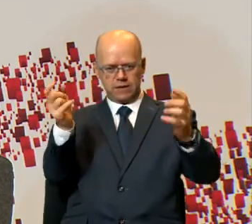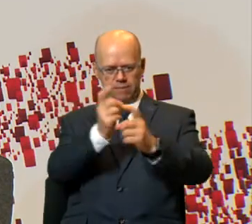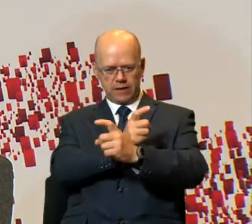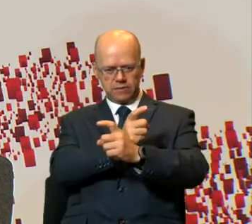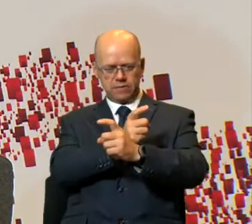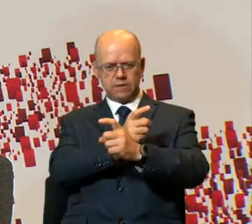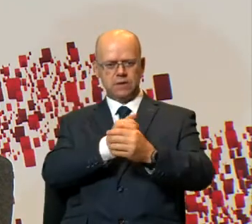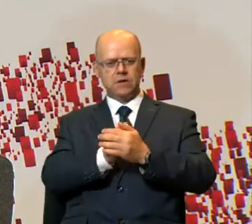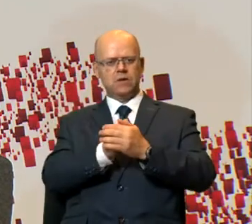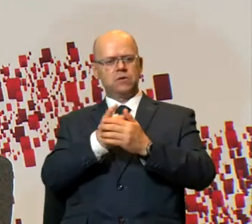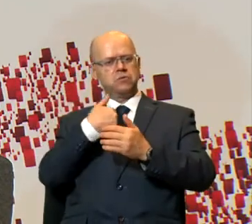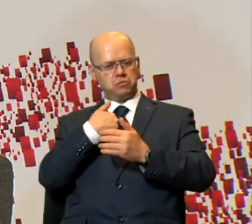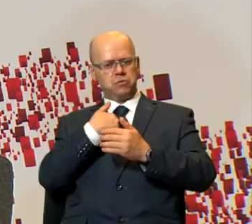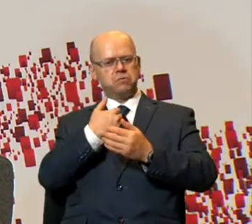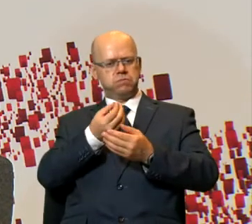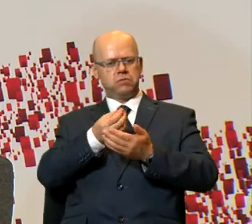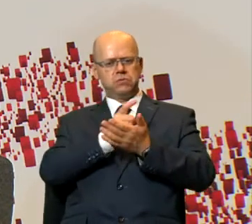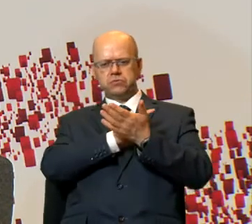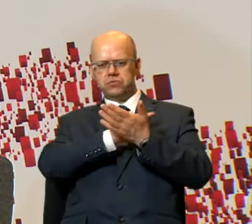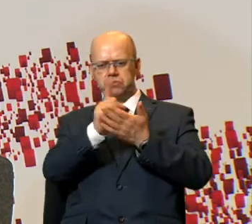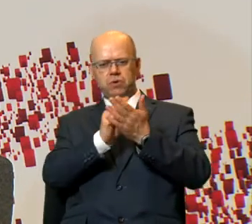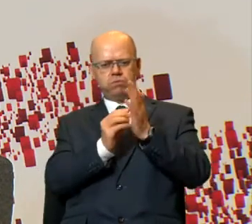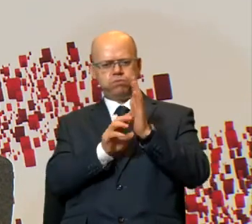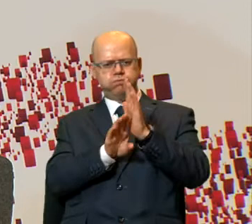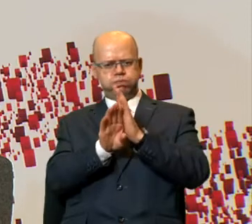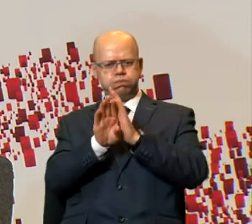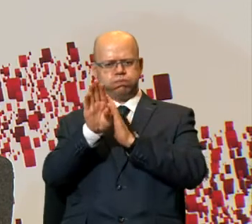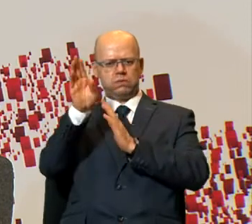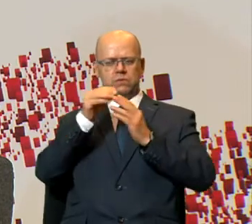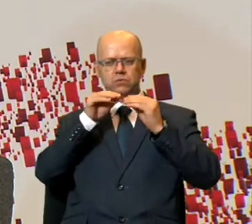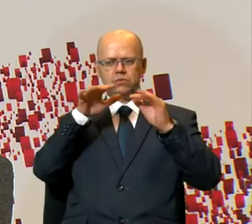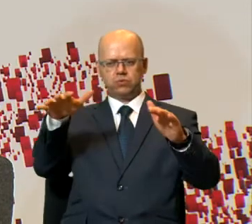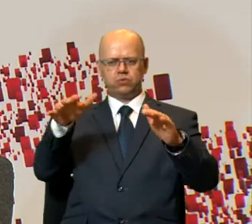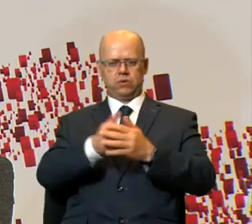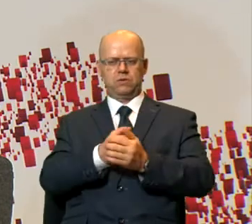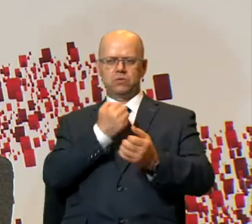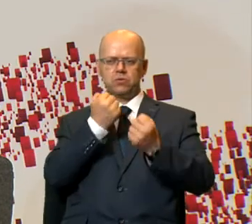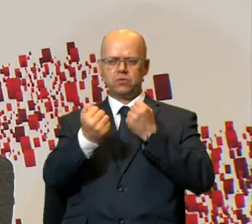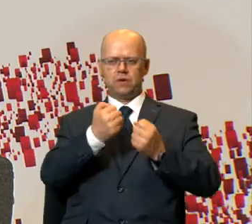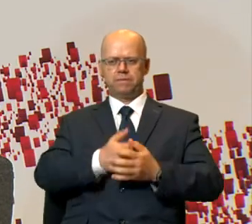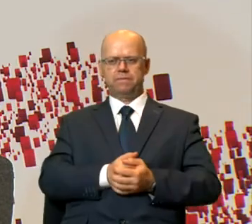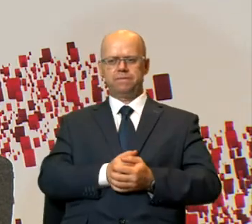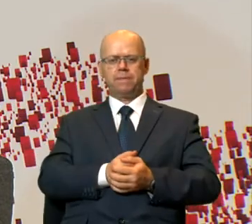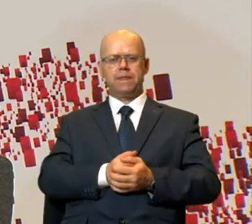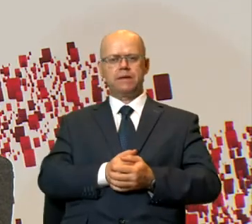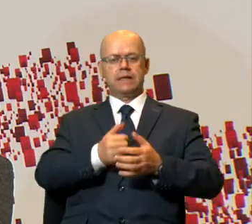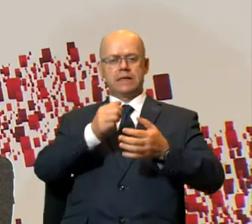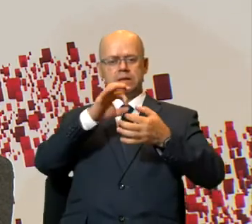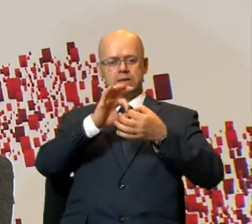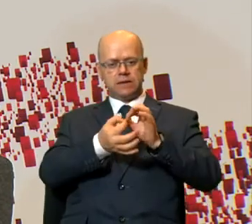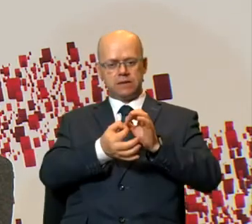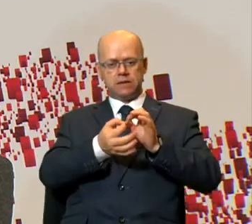plasujemy się u szczytu takich badań społeczno-psychologicznych na tym, jak te zmiany są dla nas trudne. Szczególnie, gdy ich nie rozumiemy. I tu ja